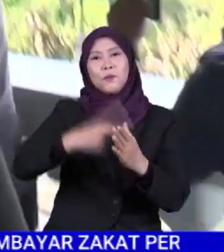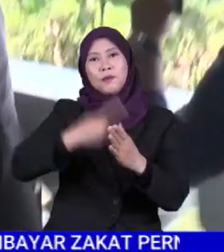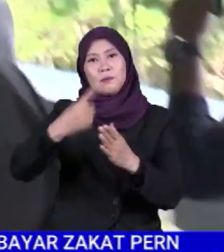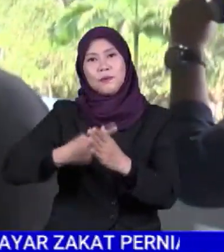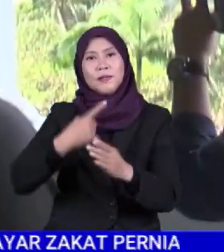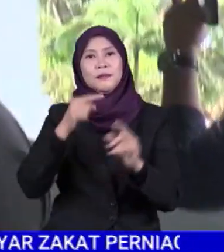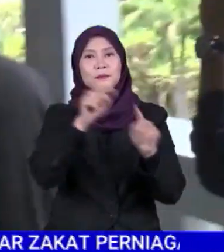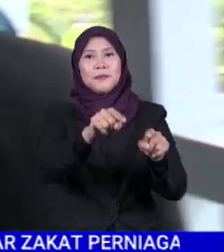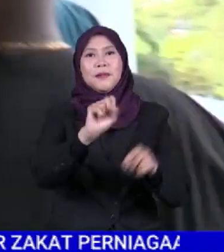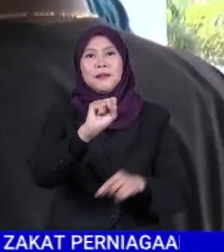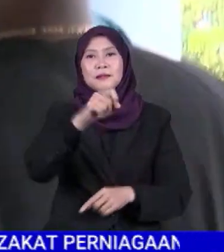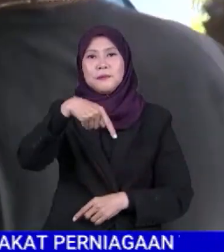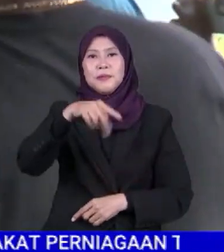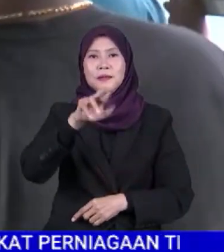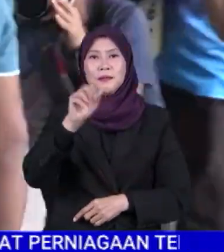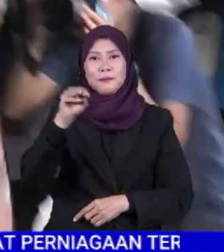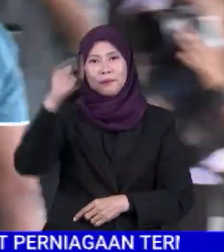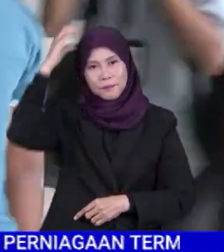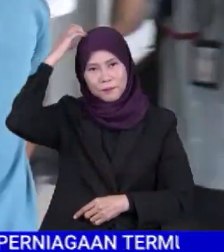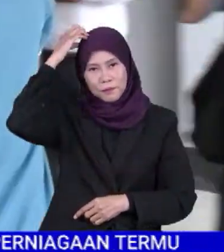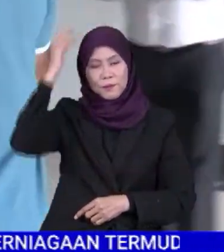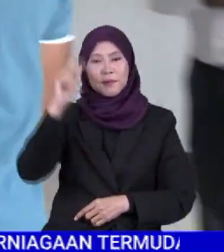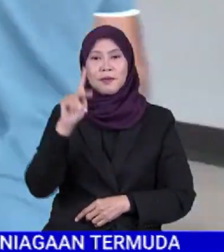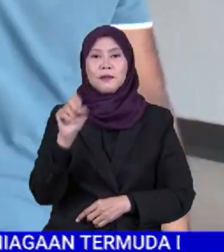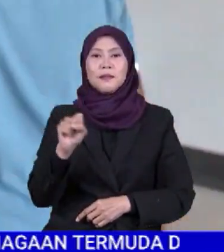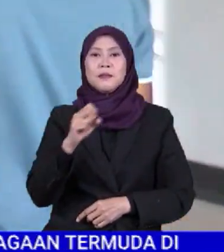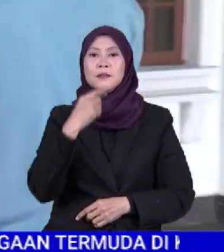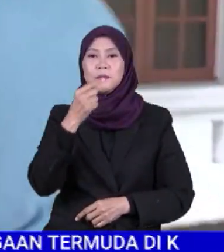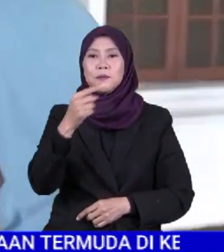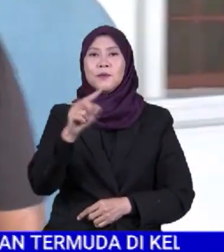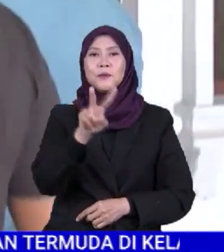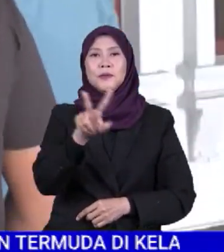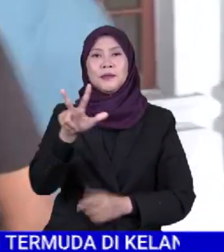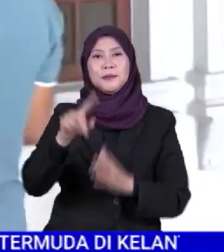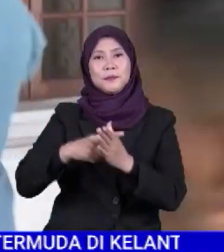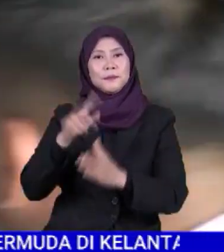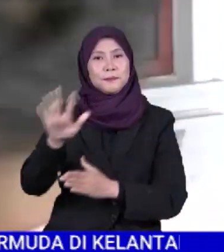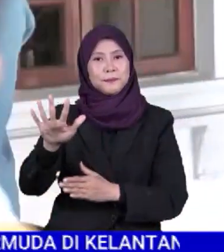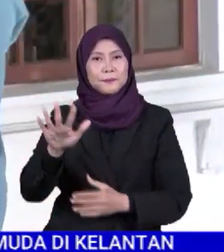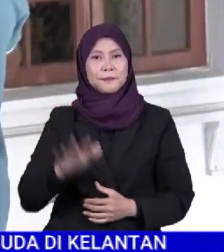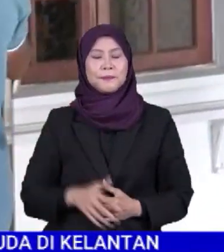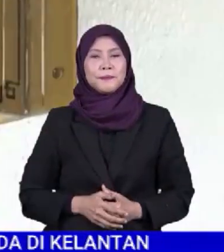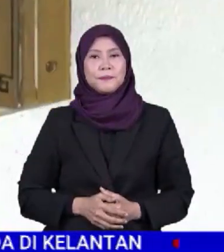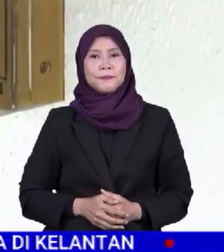di pejabat sprm selango case disebut semula 23 Mei